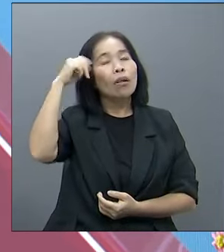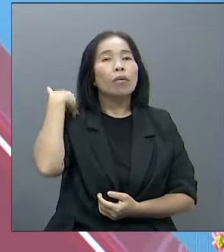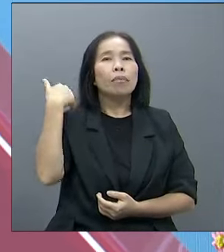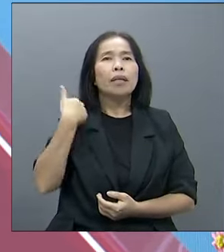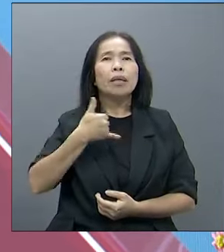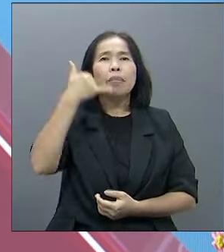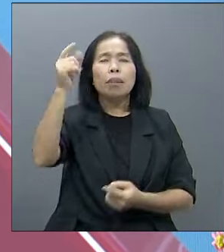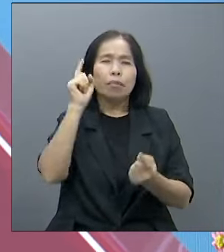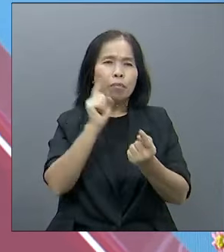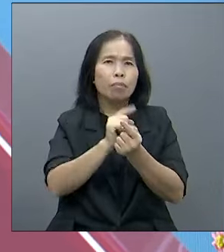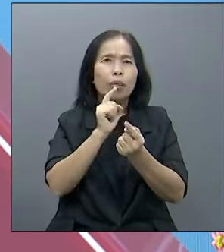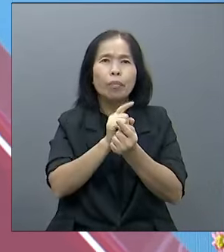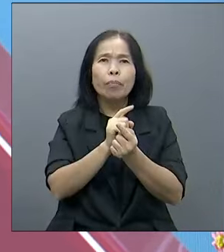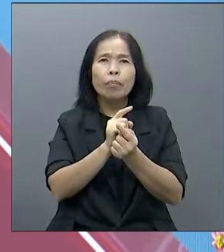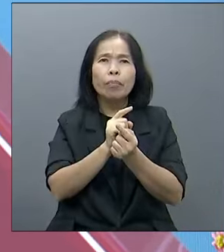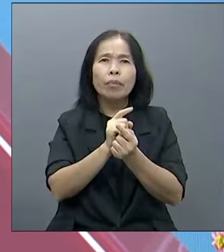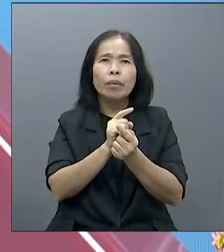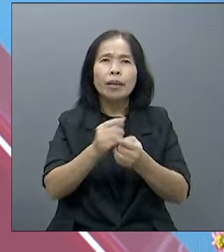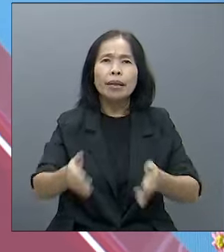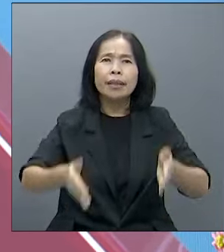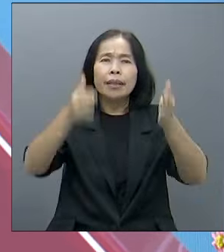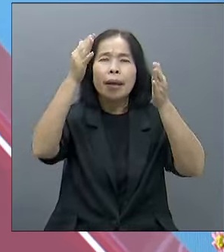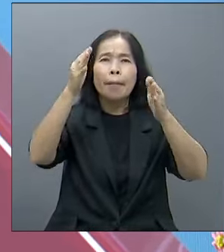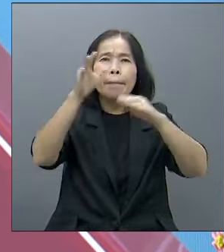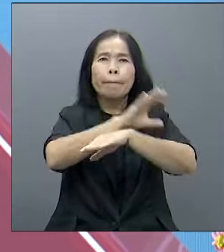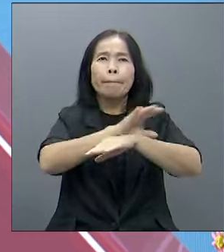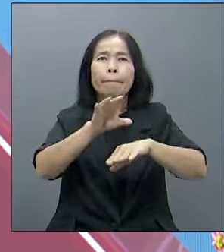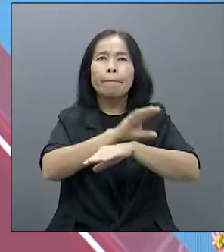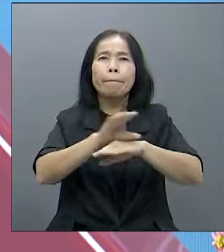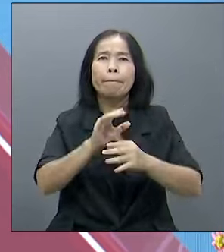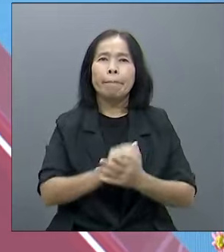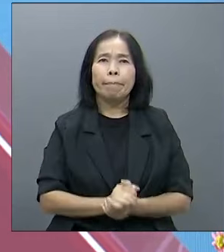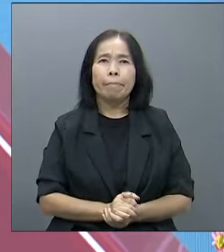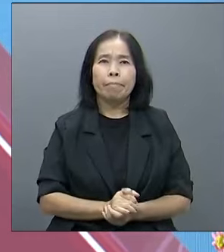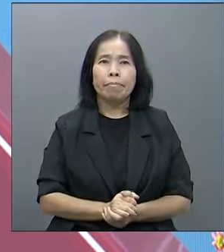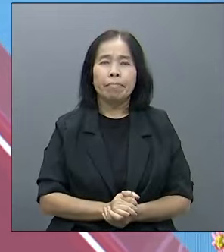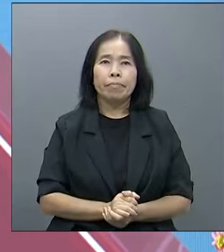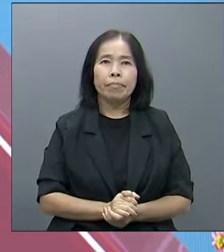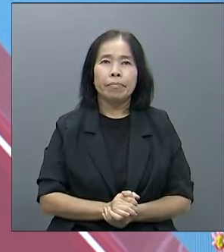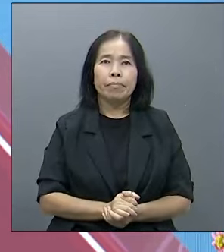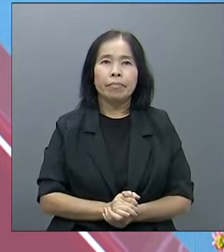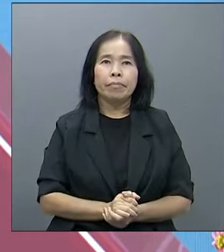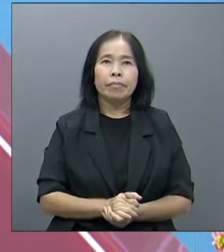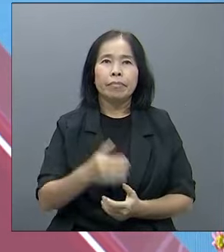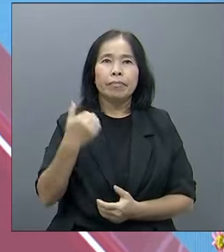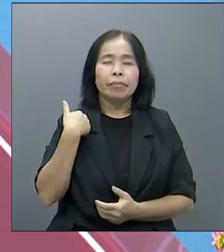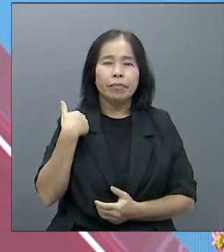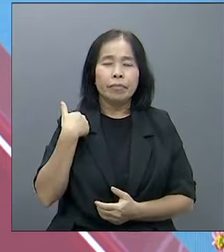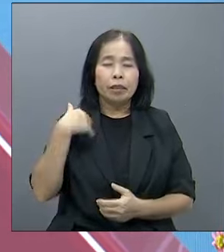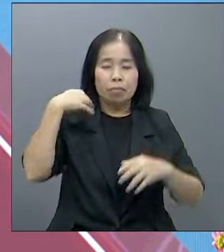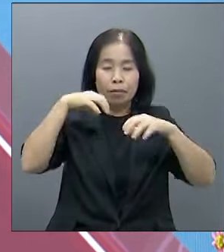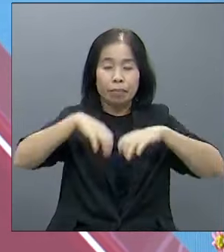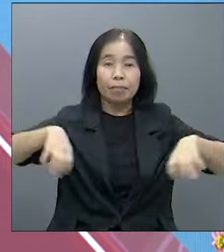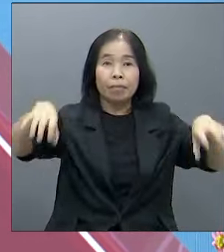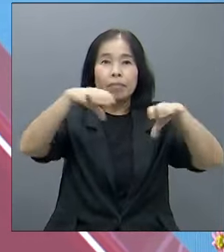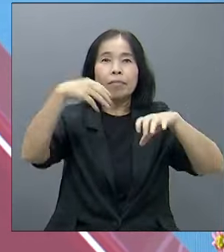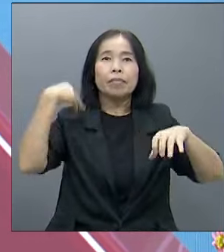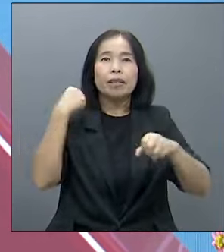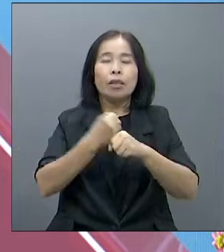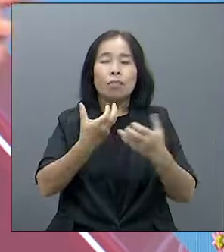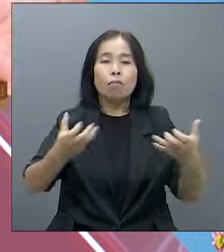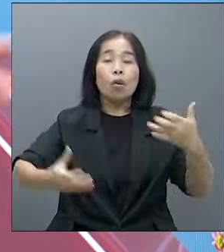ช่างช่วยตรงเรียบทางรถไฟ ตรงแถวตลิ่งชัน เนี่ยก็เขาจะจัดร้านคือตอนนั้นเราเข้าใจว่าจะมีแต่ของขายนะ